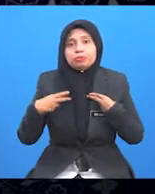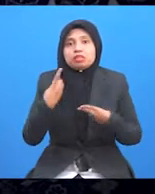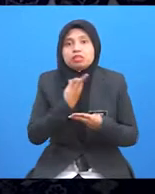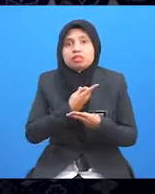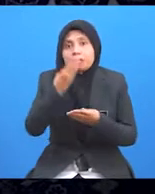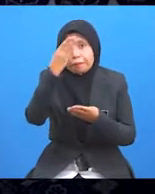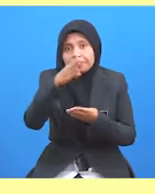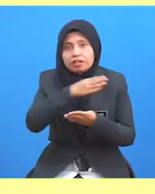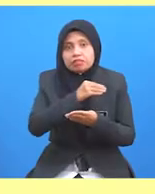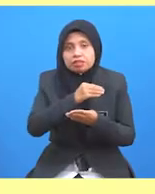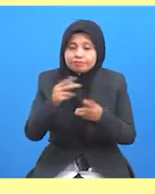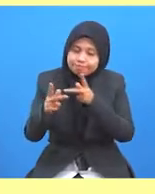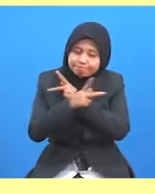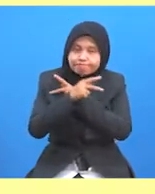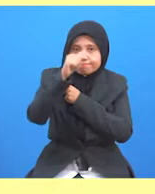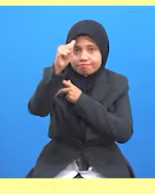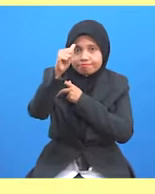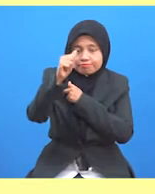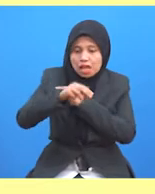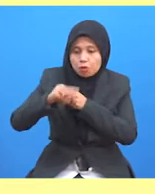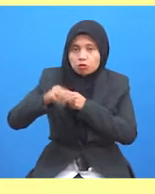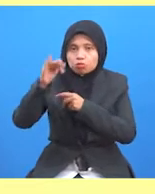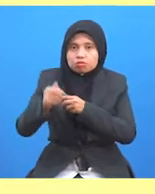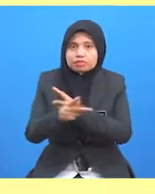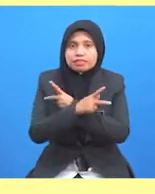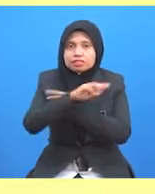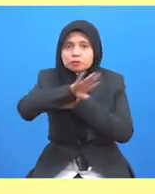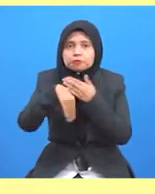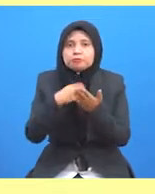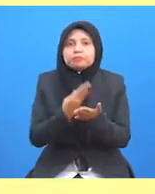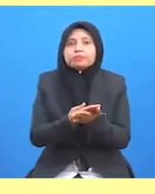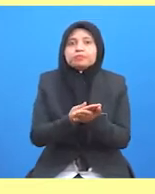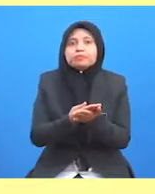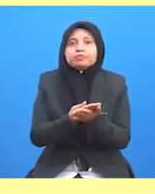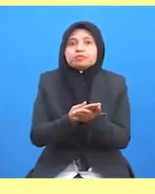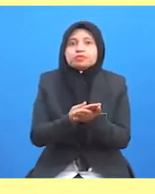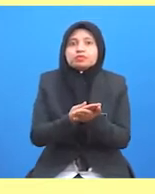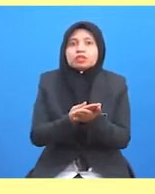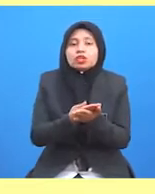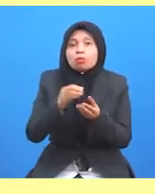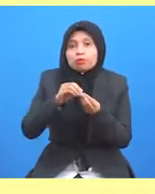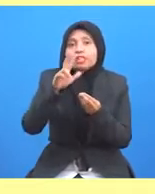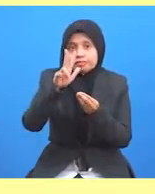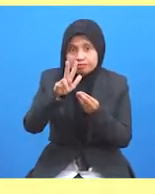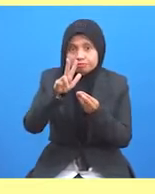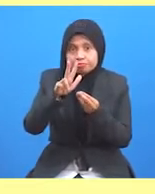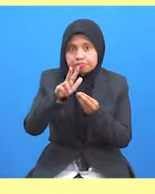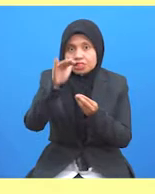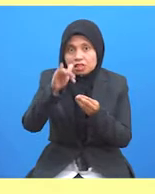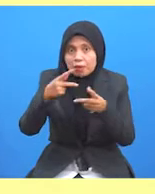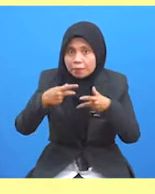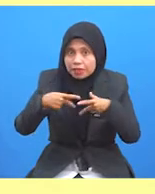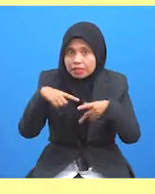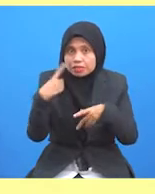amal soleh? Ya, antara kebaikannya ialah, pertama, dibinakan mahligai di